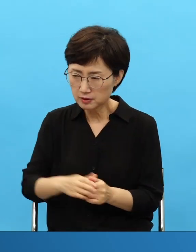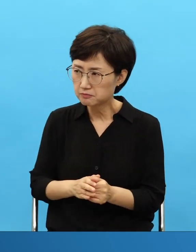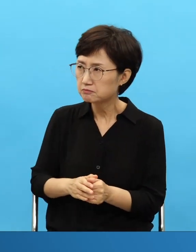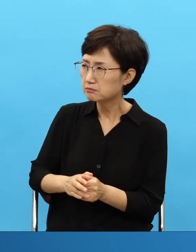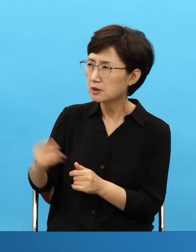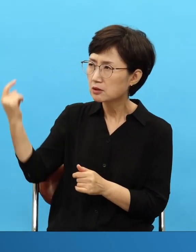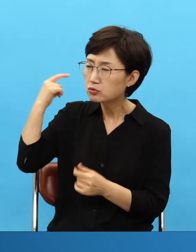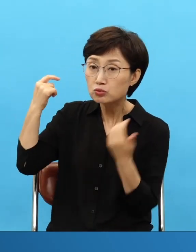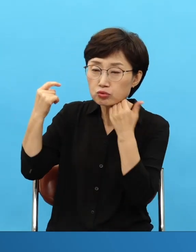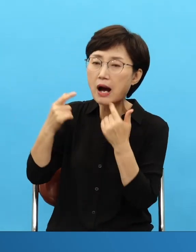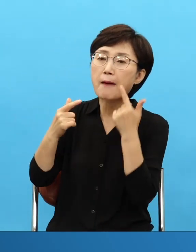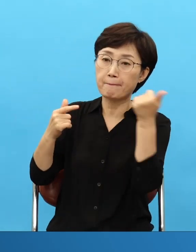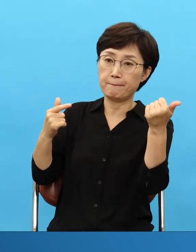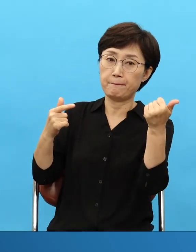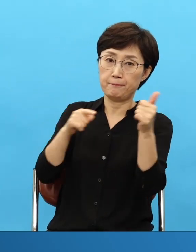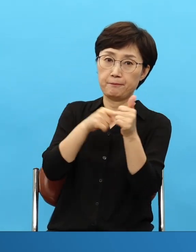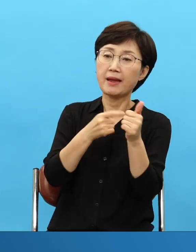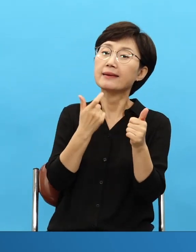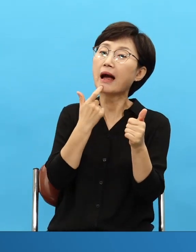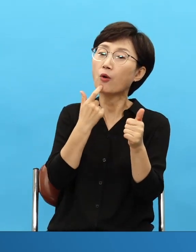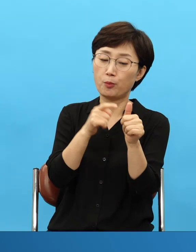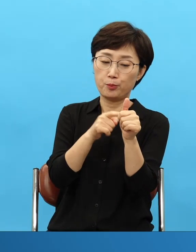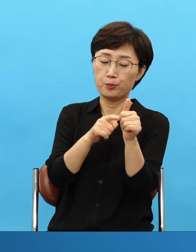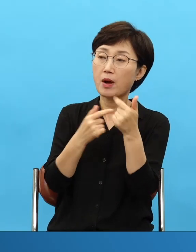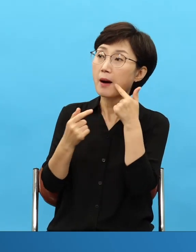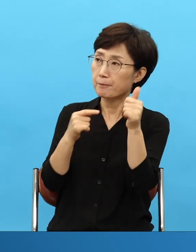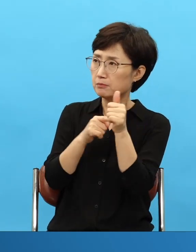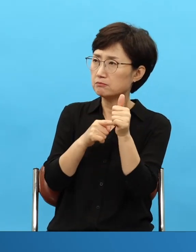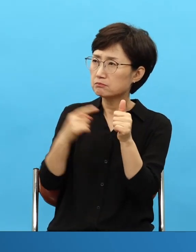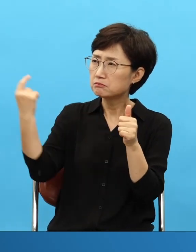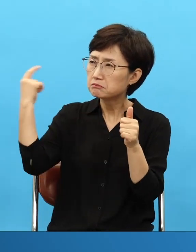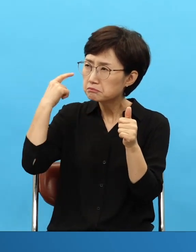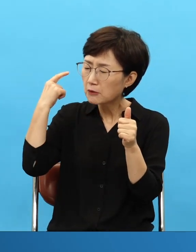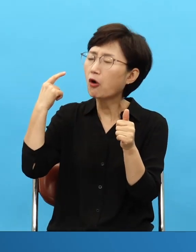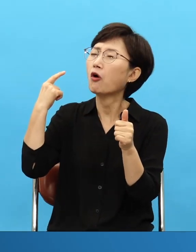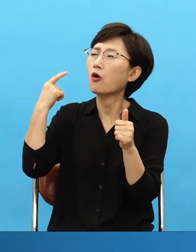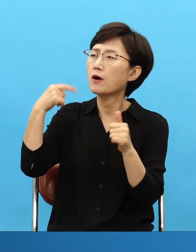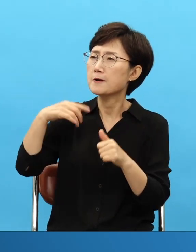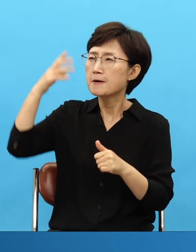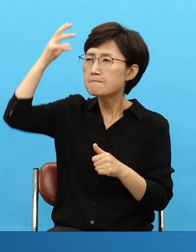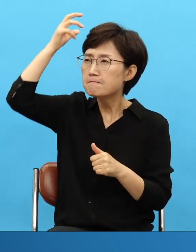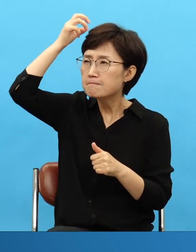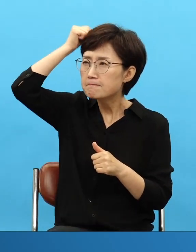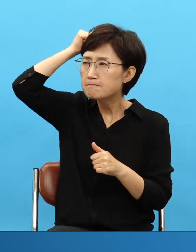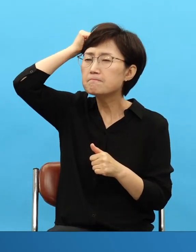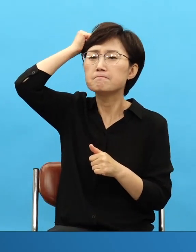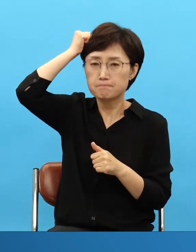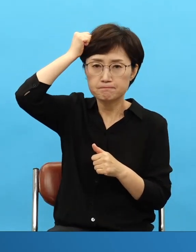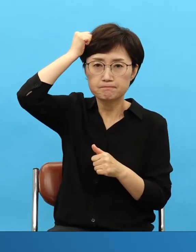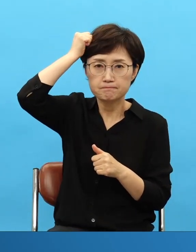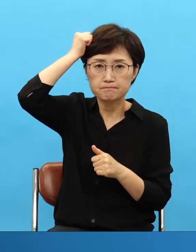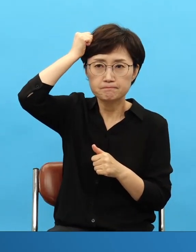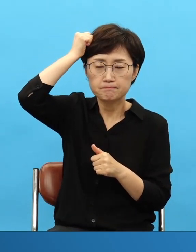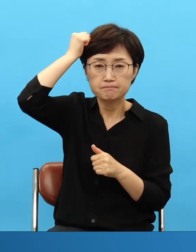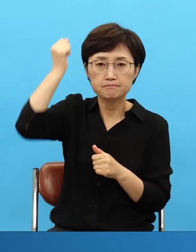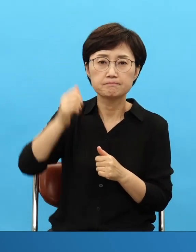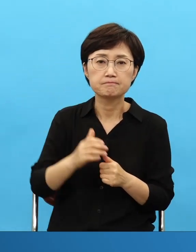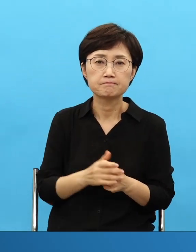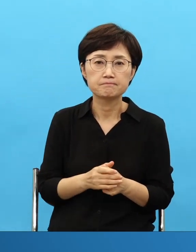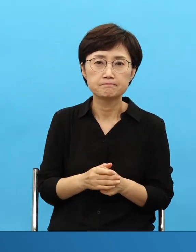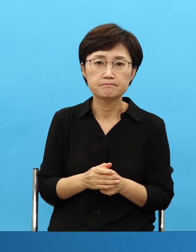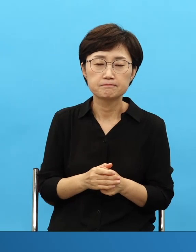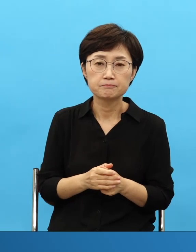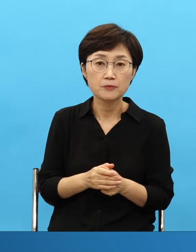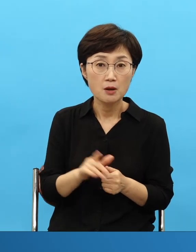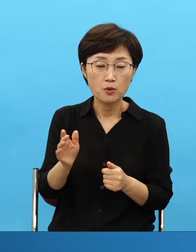Joseph spoke about his dream of world evangelization. Jacob heard those words and kept it in mind. 그 영어에 있는 대로